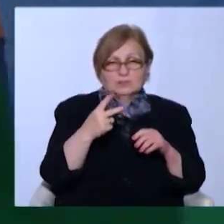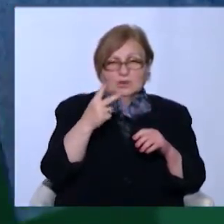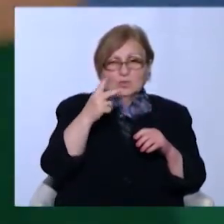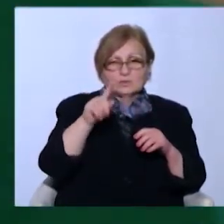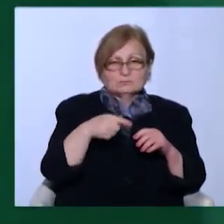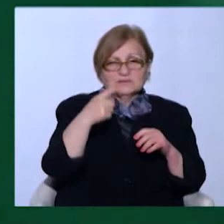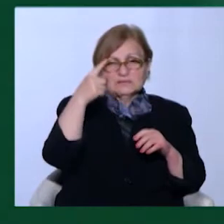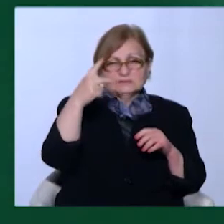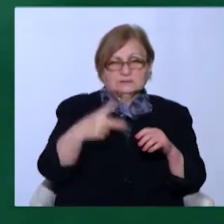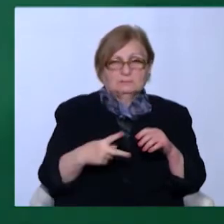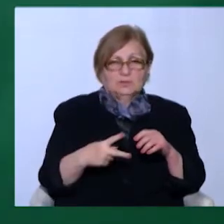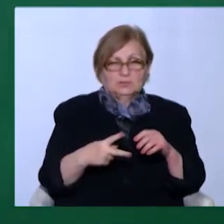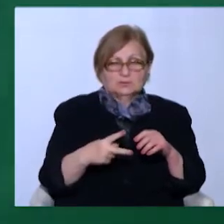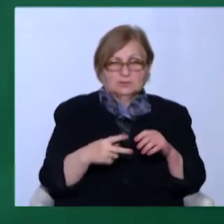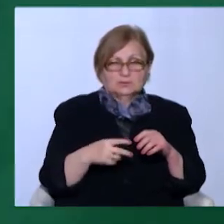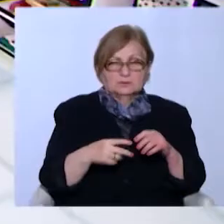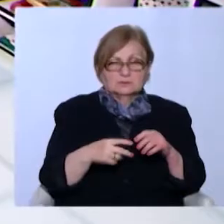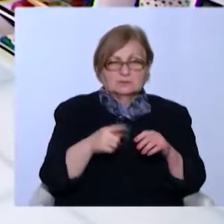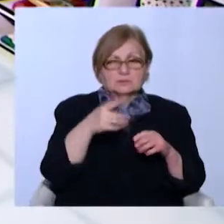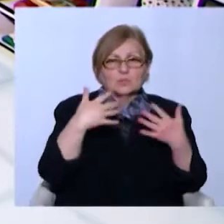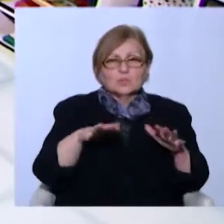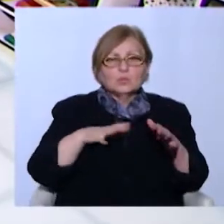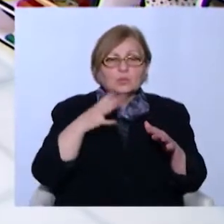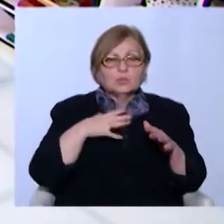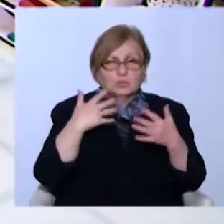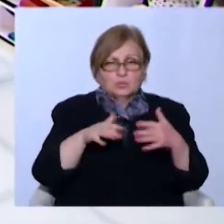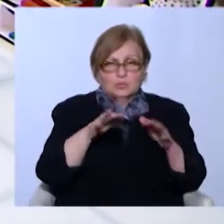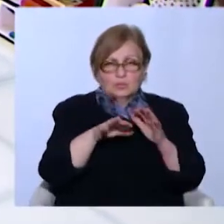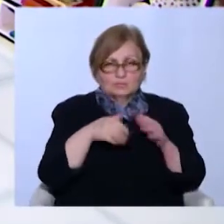2.1 მეორედი. შესაბამისად ამონახსნები არის